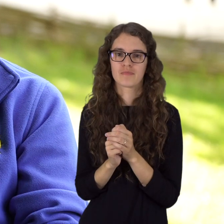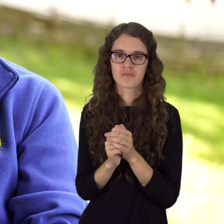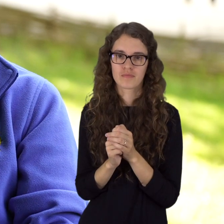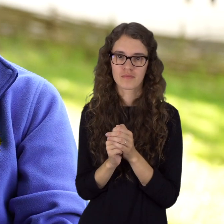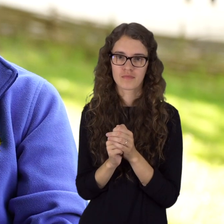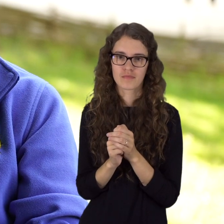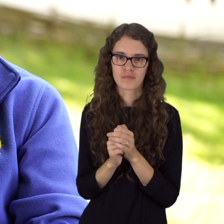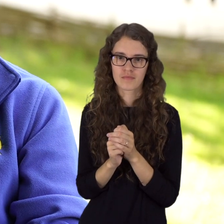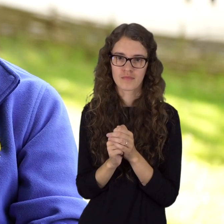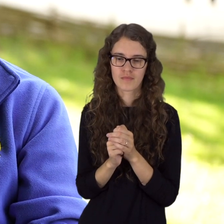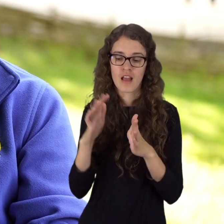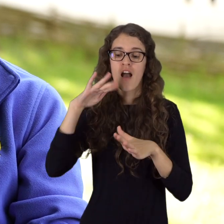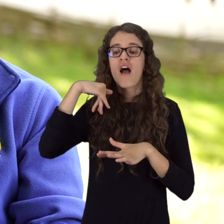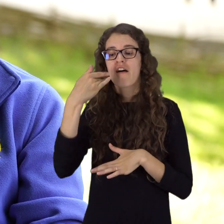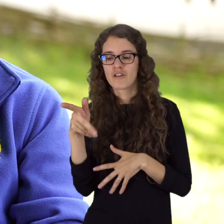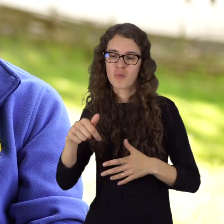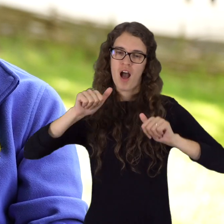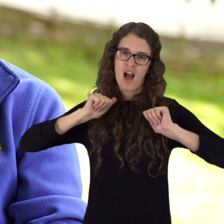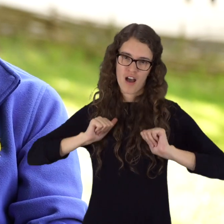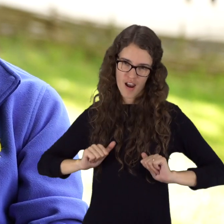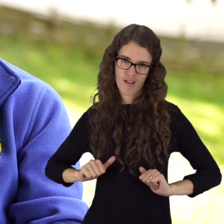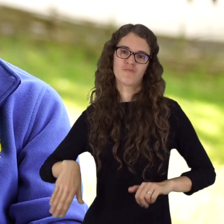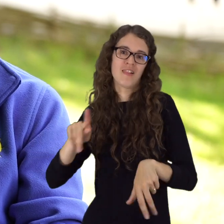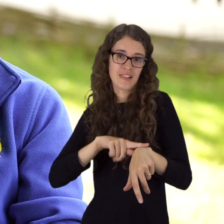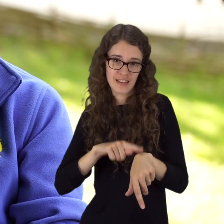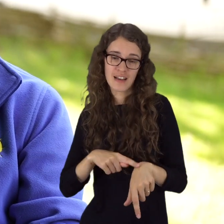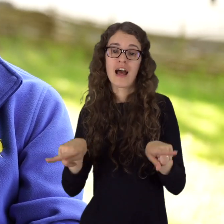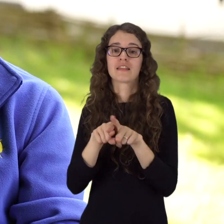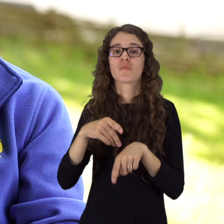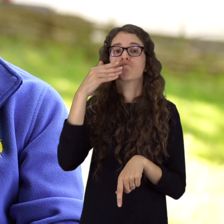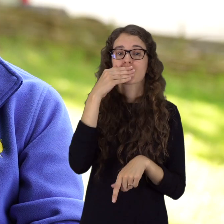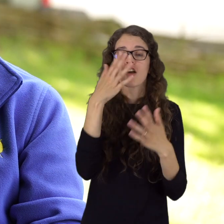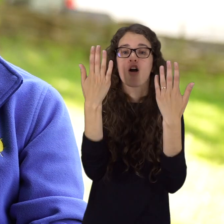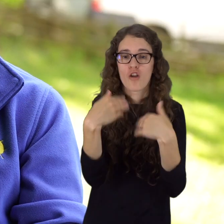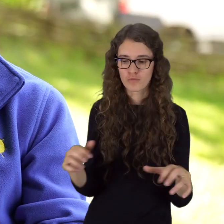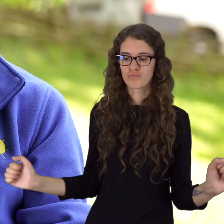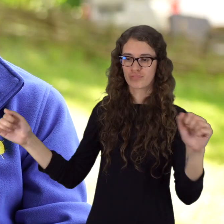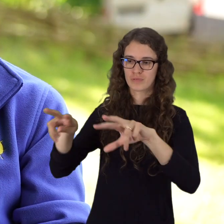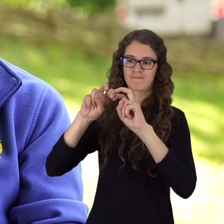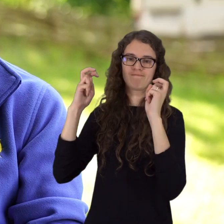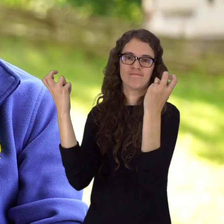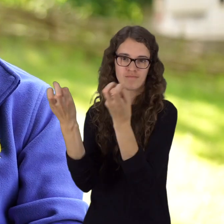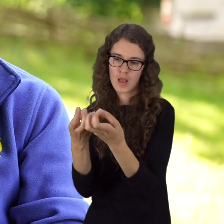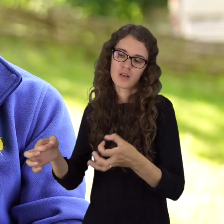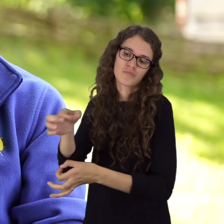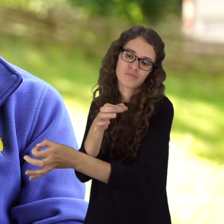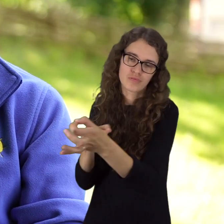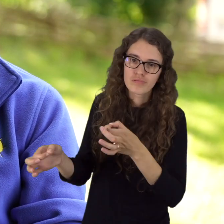šiek tiek vėliau turime ramybės metą ir popiečio ratą, kuris irgi yra labai mums svarbus, kadangi mokome vaikus patys tuo pačiu